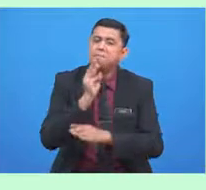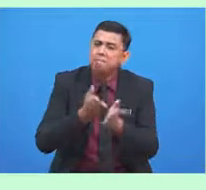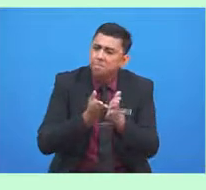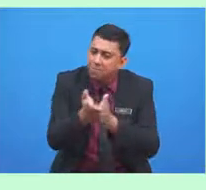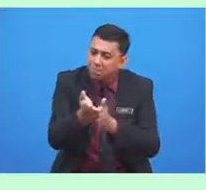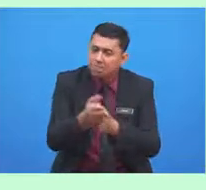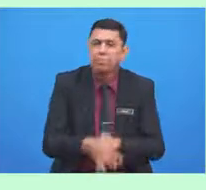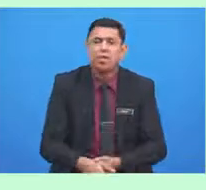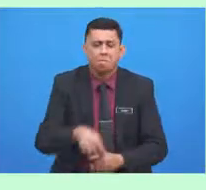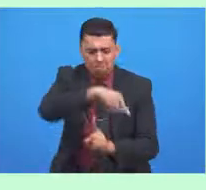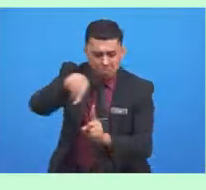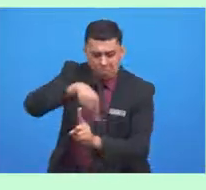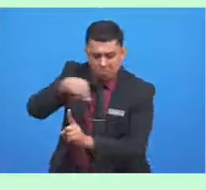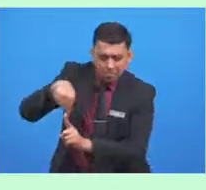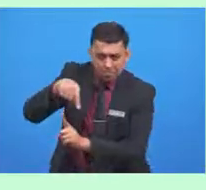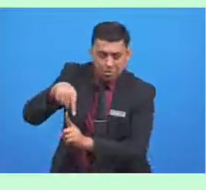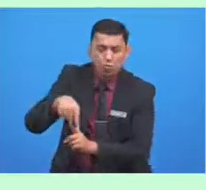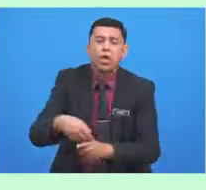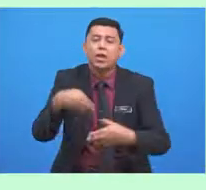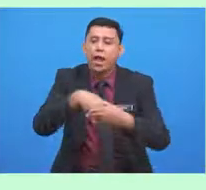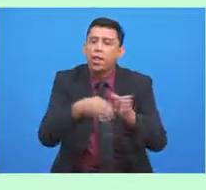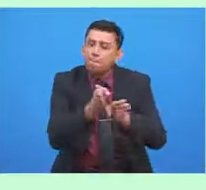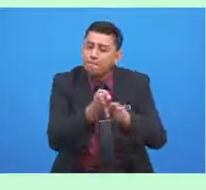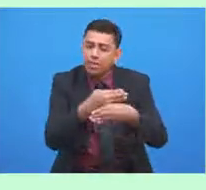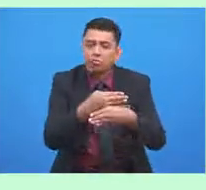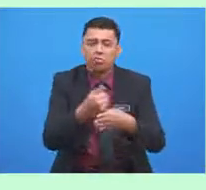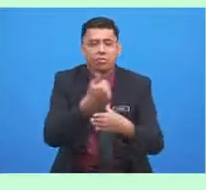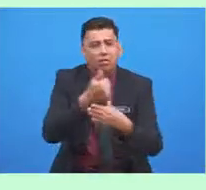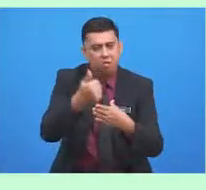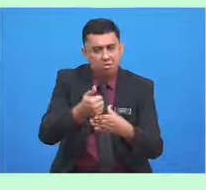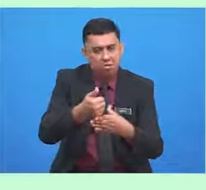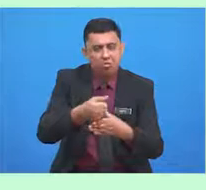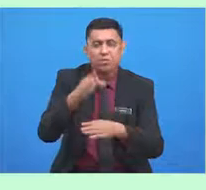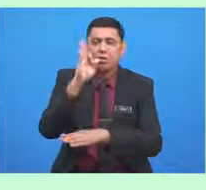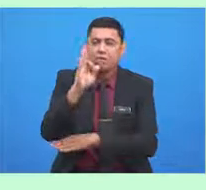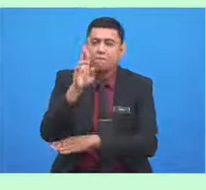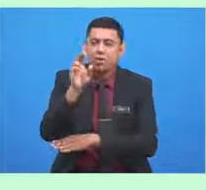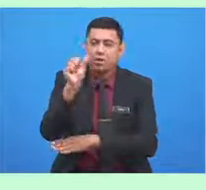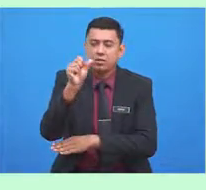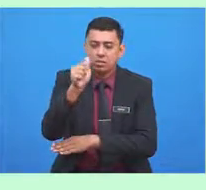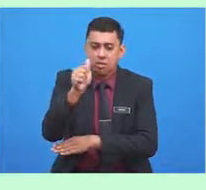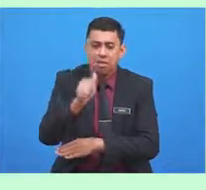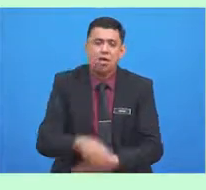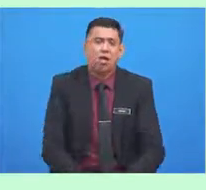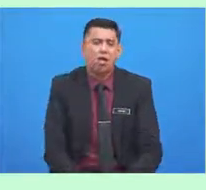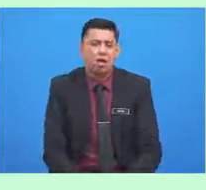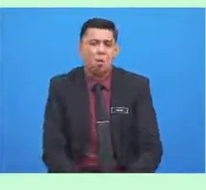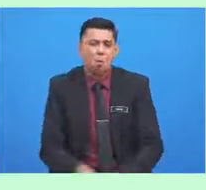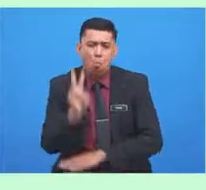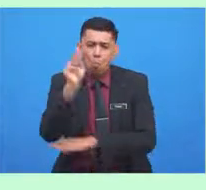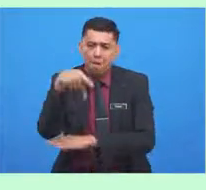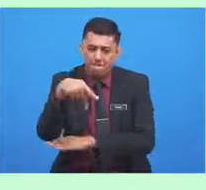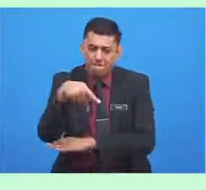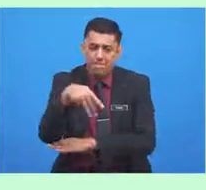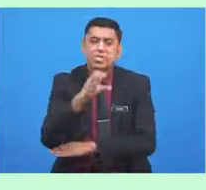dan berputar dalam berbagai bentuk atau fasa seperti wap, cecair